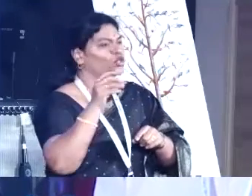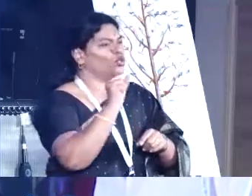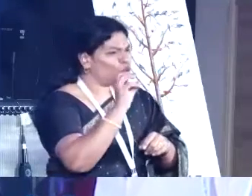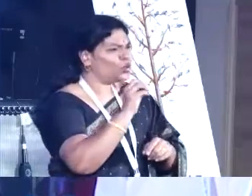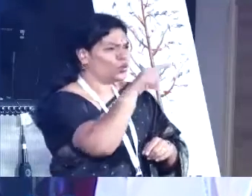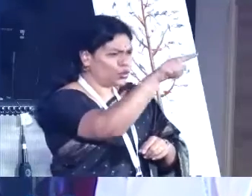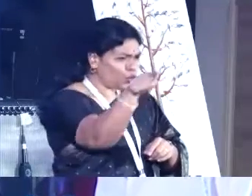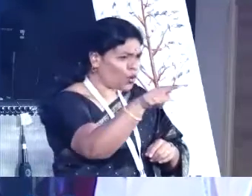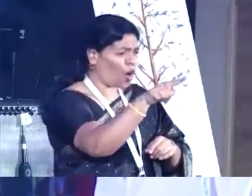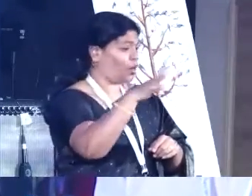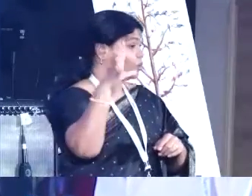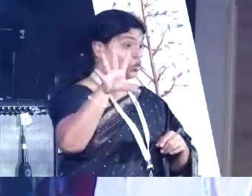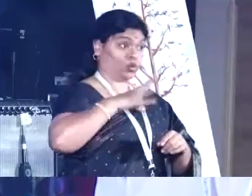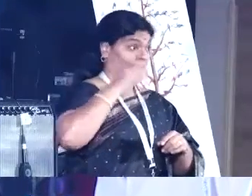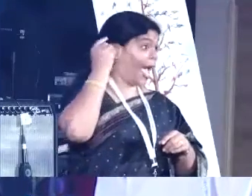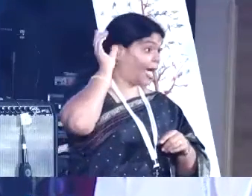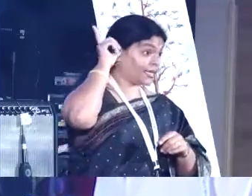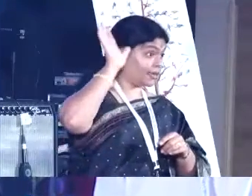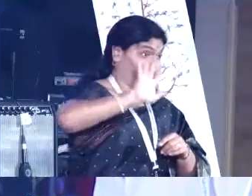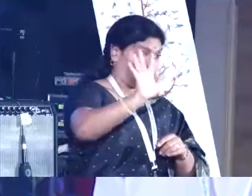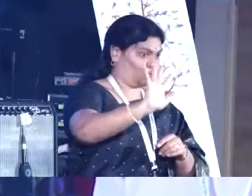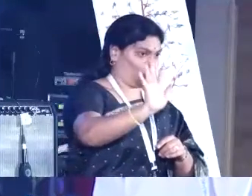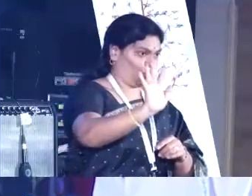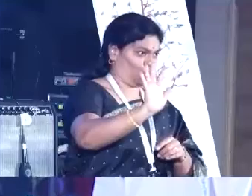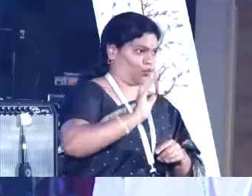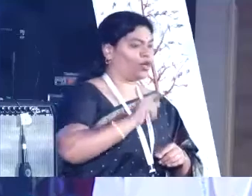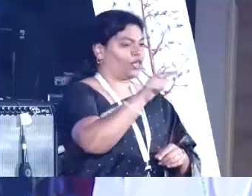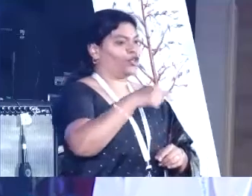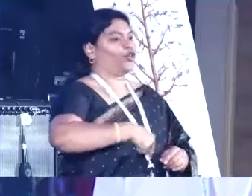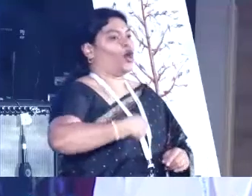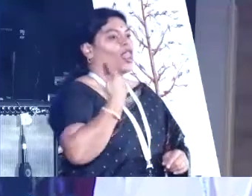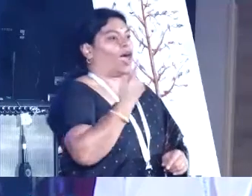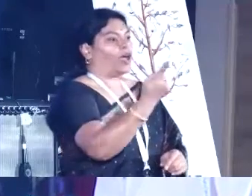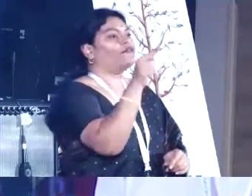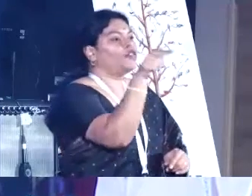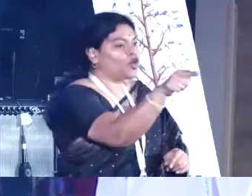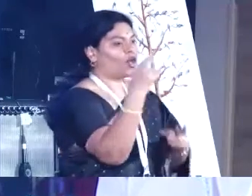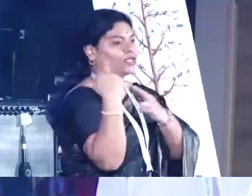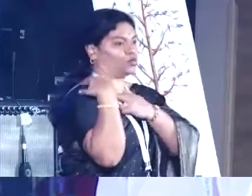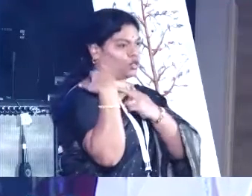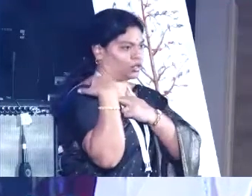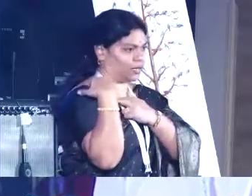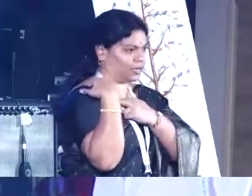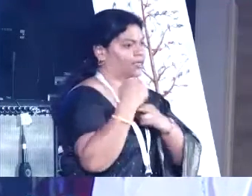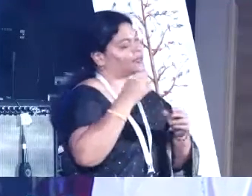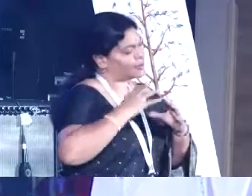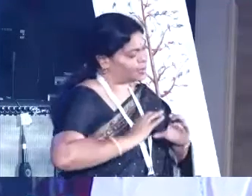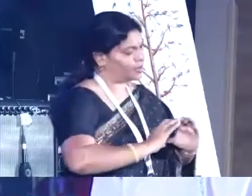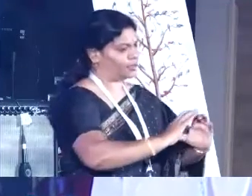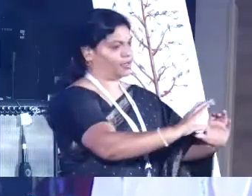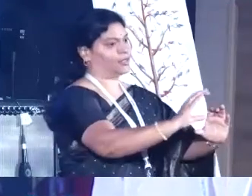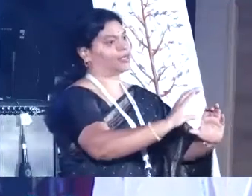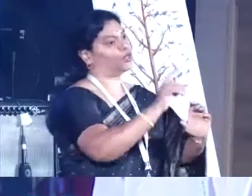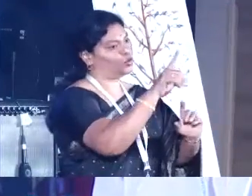उस बातों को ना सुने, आप अपने जीवन में अपने कर्तव्यों को निभाते हुए चलिए,